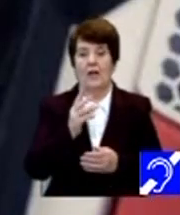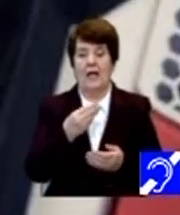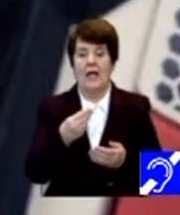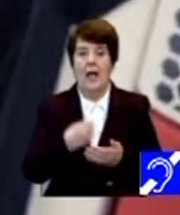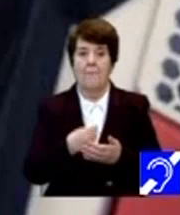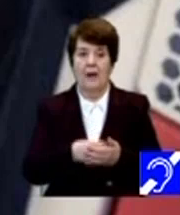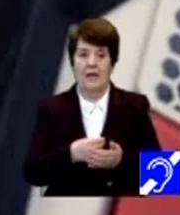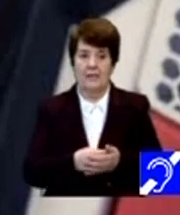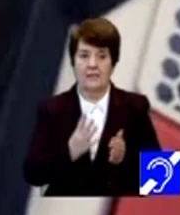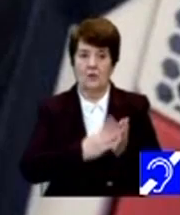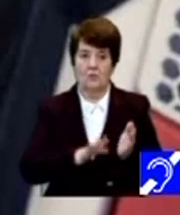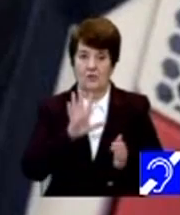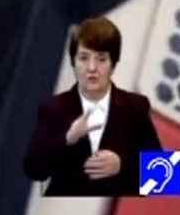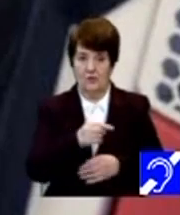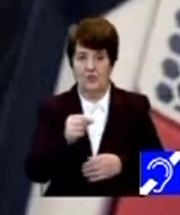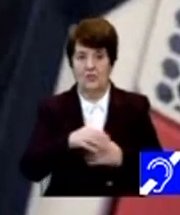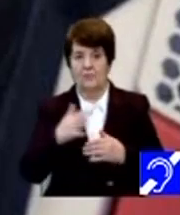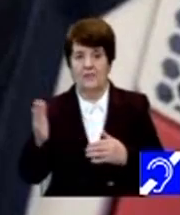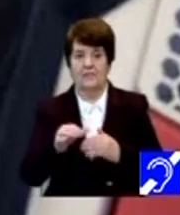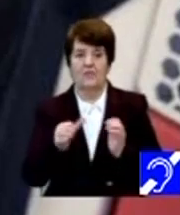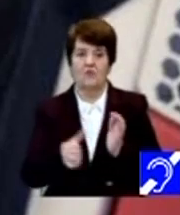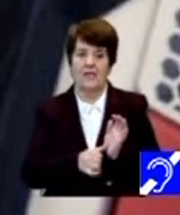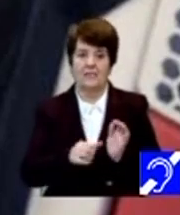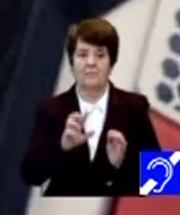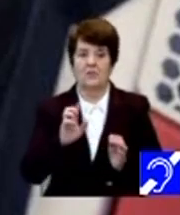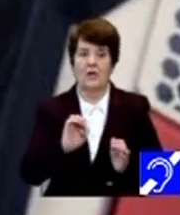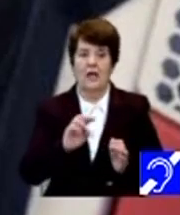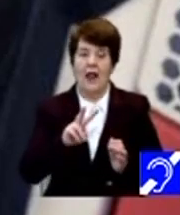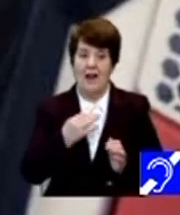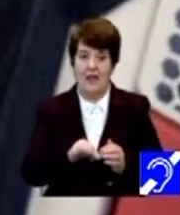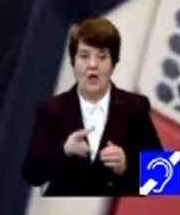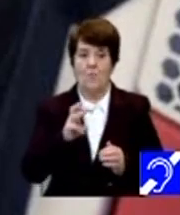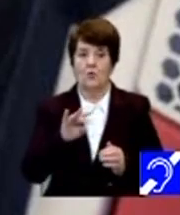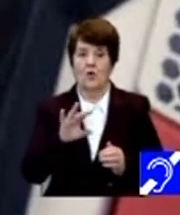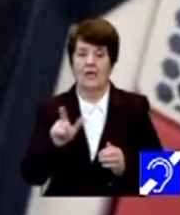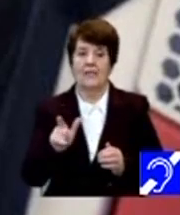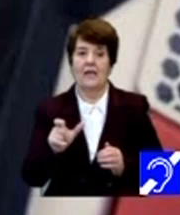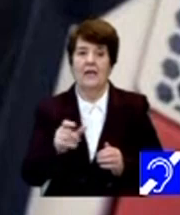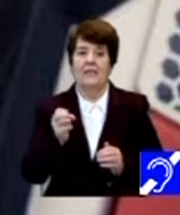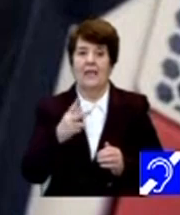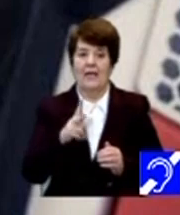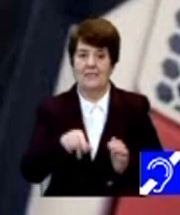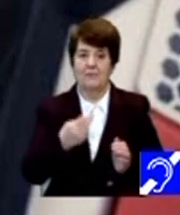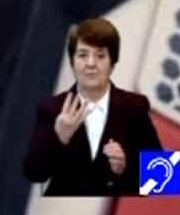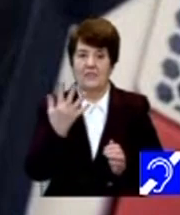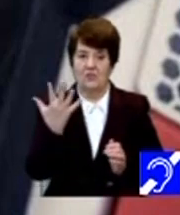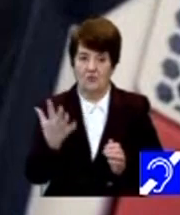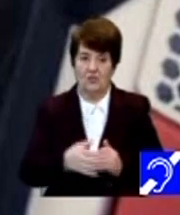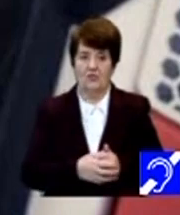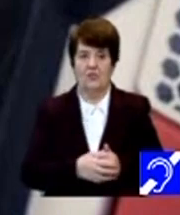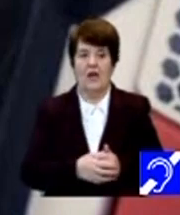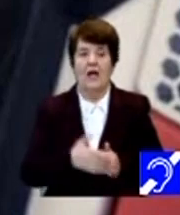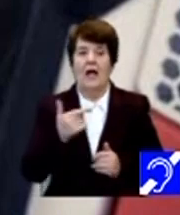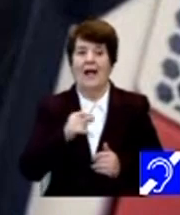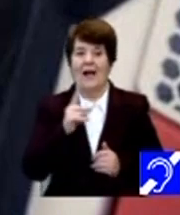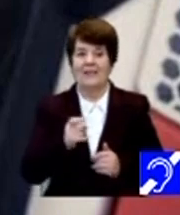un litru de benzină cu cifra octanică 95 costă peste 16 lei, iar motorina se vinde cu aproximativ 13 lei